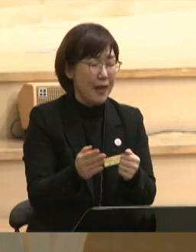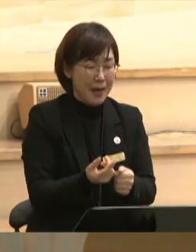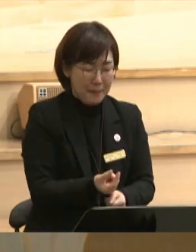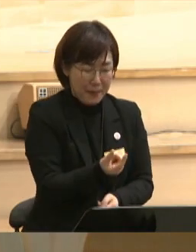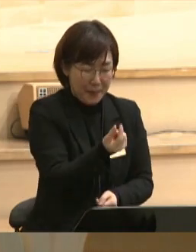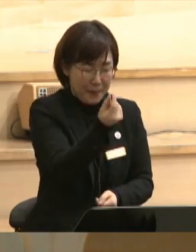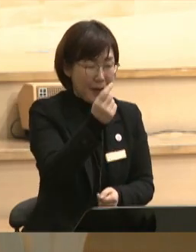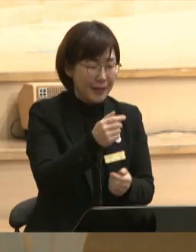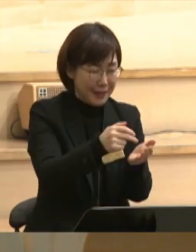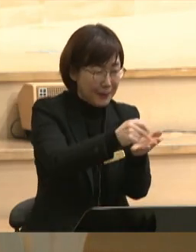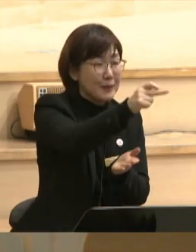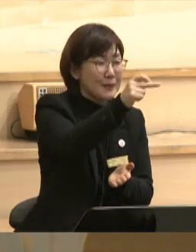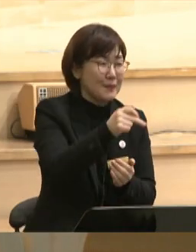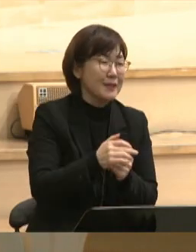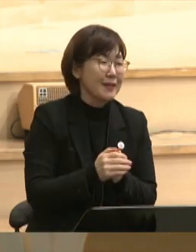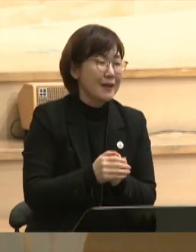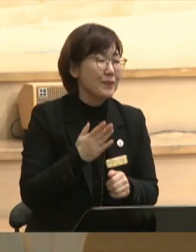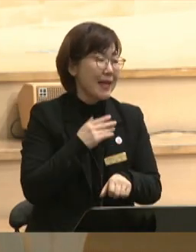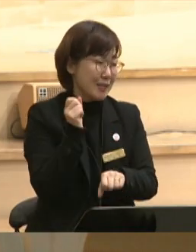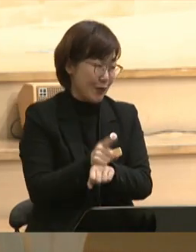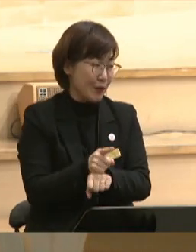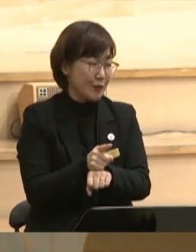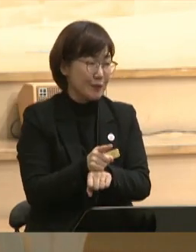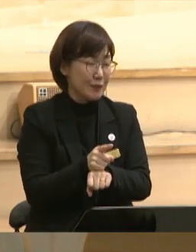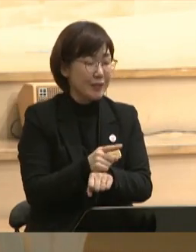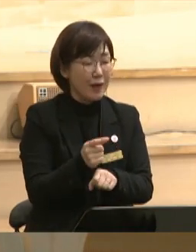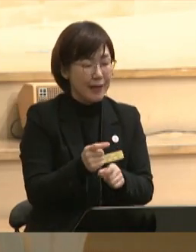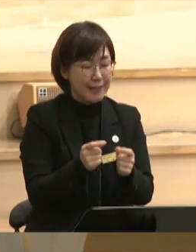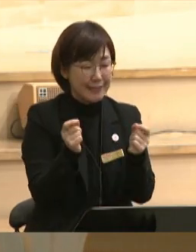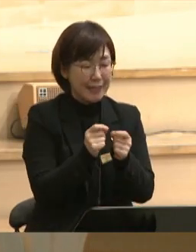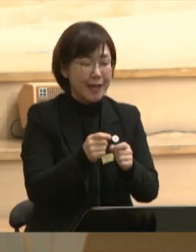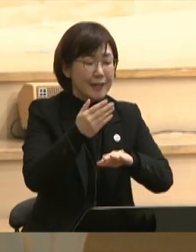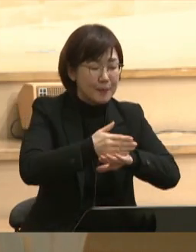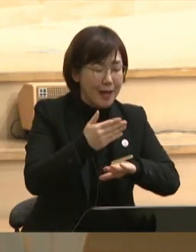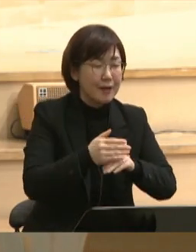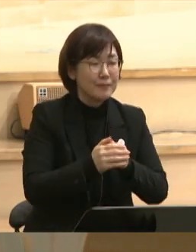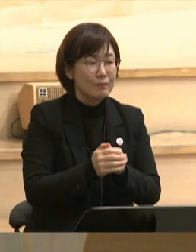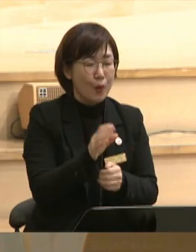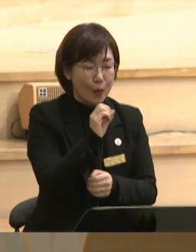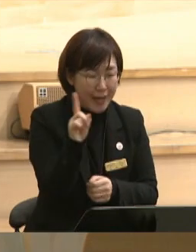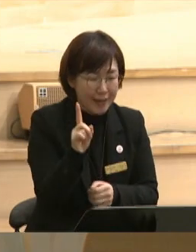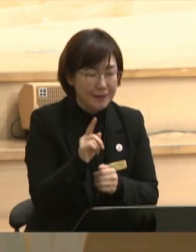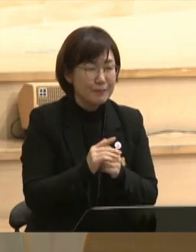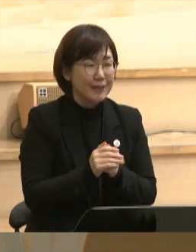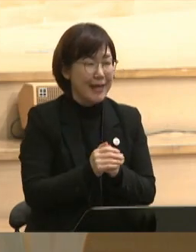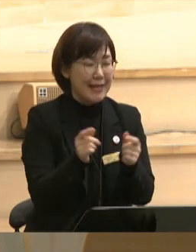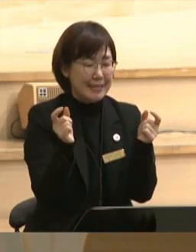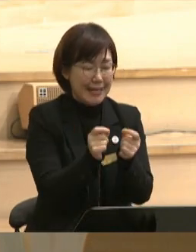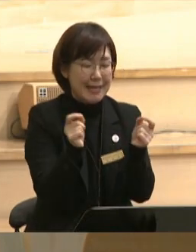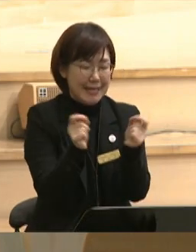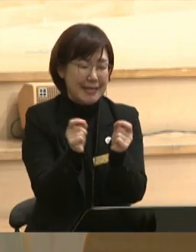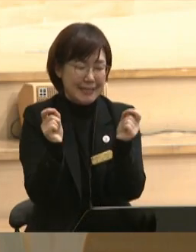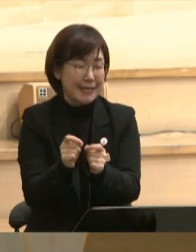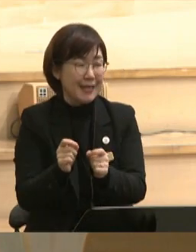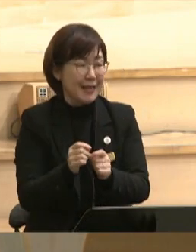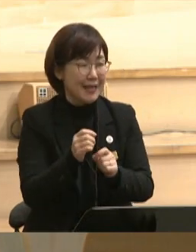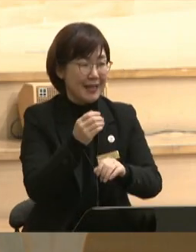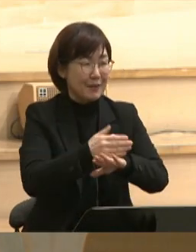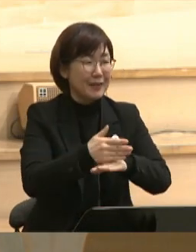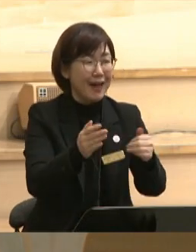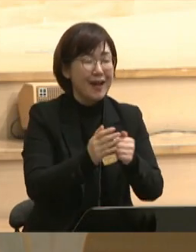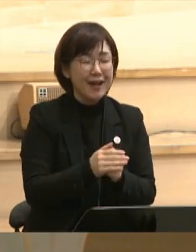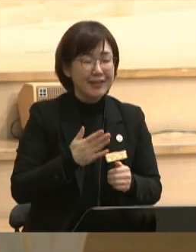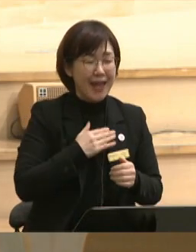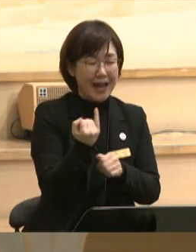빨리빨리 답을 줍니다 저는 그래서 짧게 감사 ok 뭐 이런 식으로 제 아내가